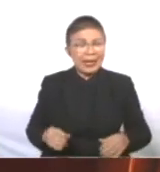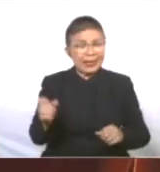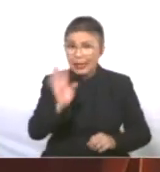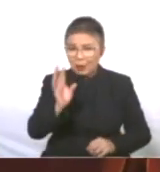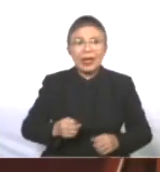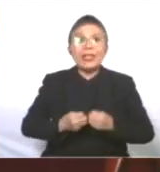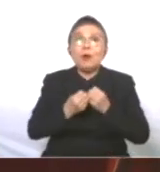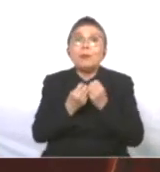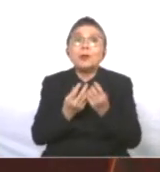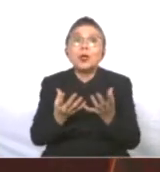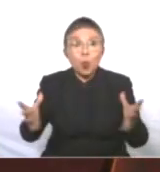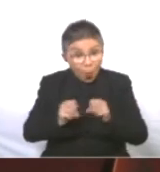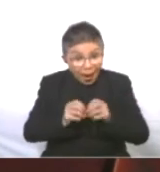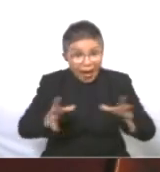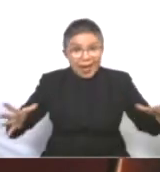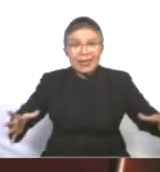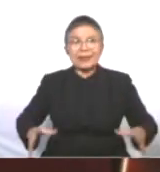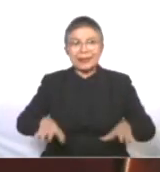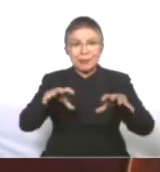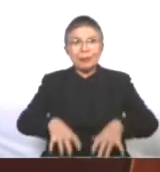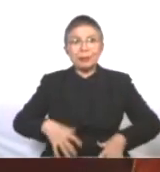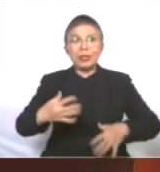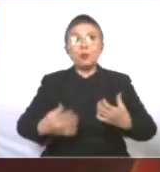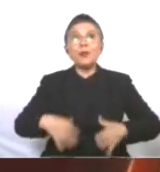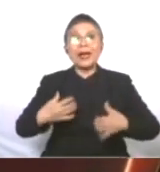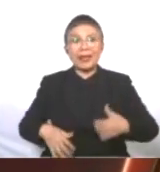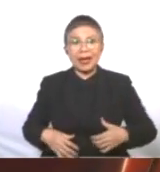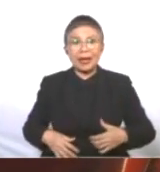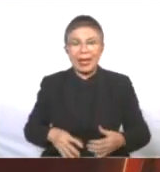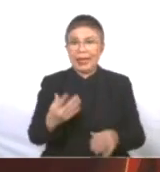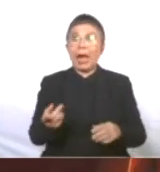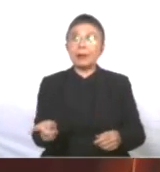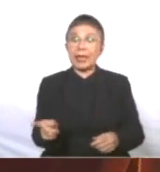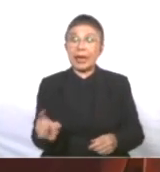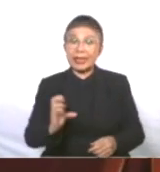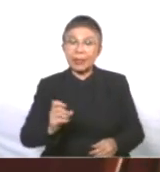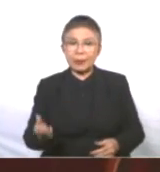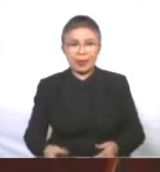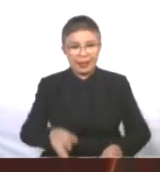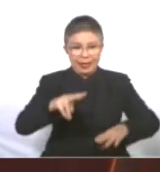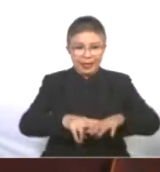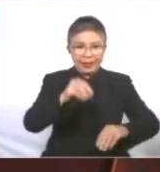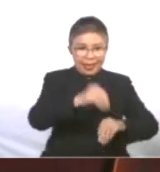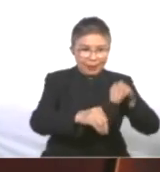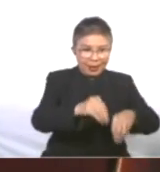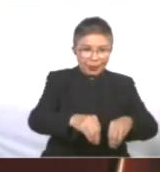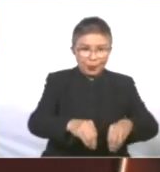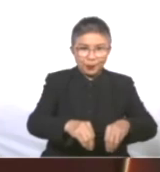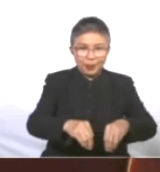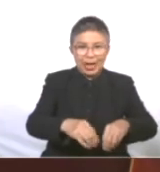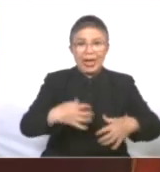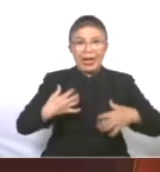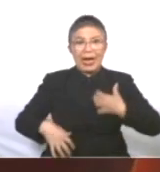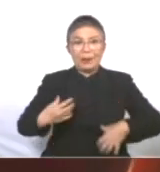memperluas kebun binatangnya. Kita tanami binatangnya kita